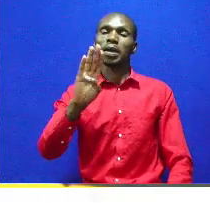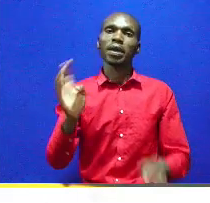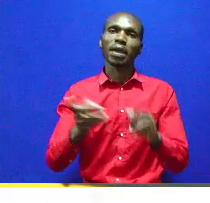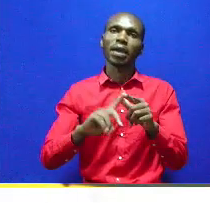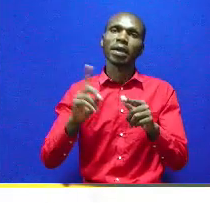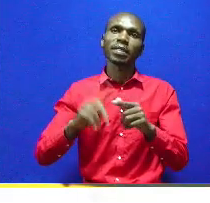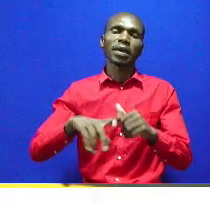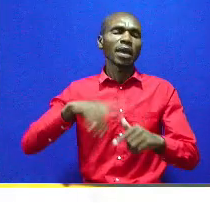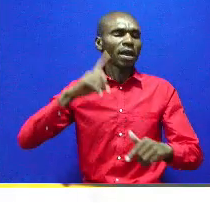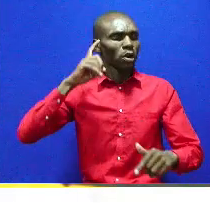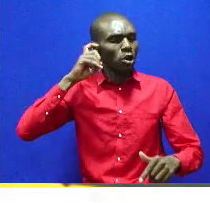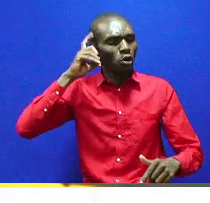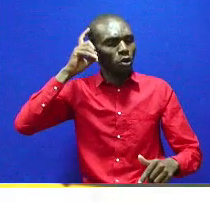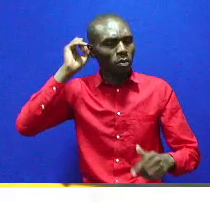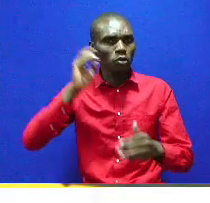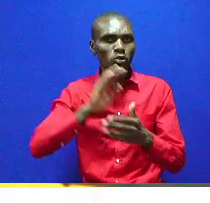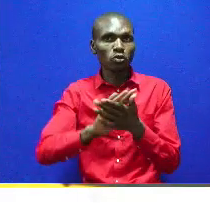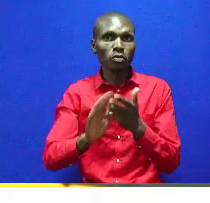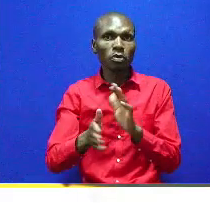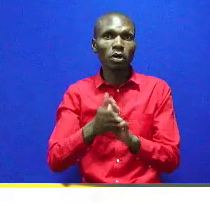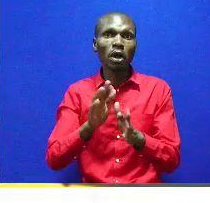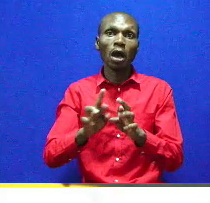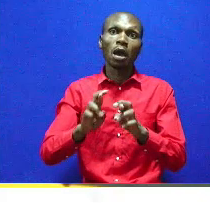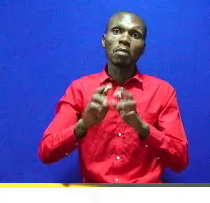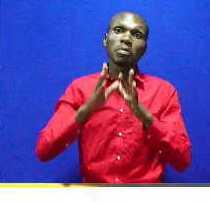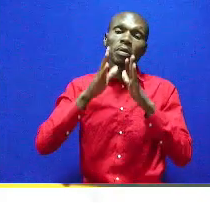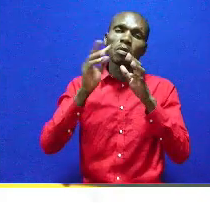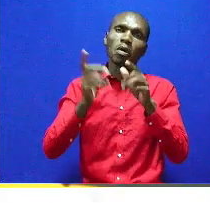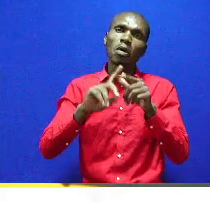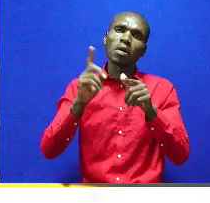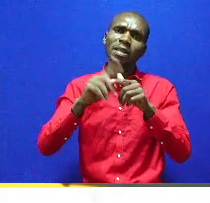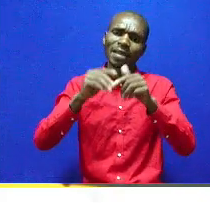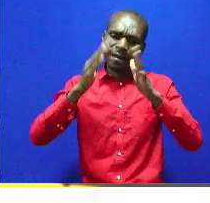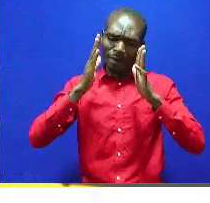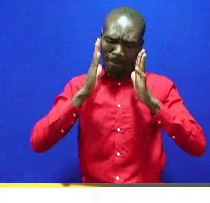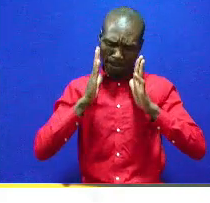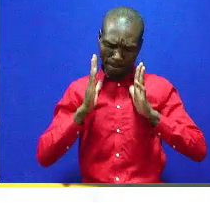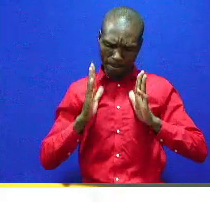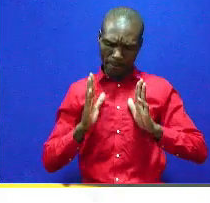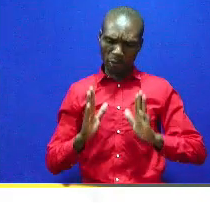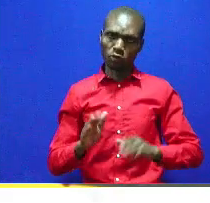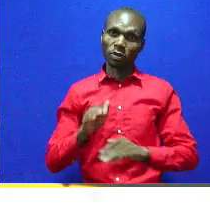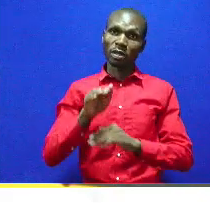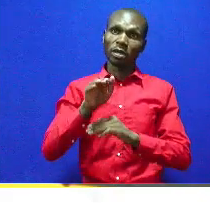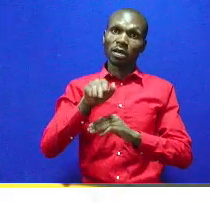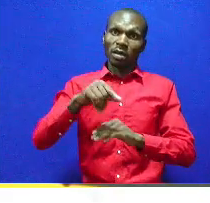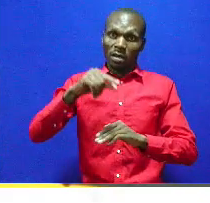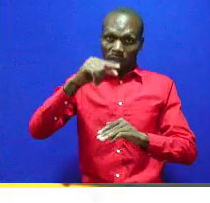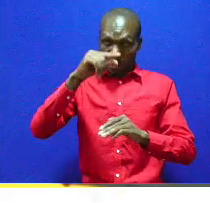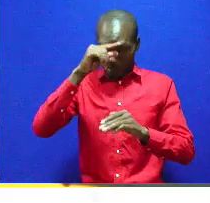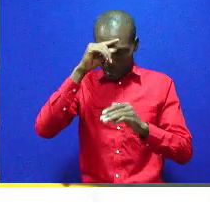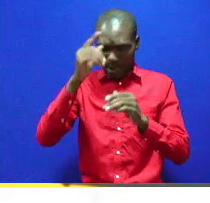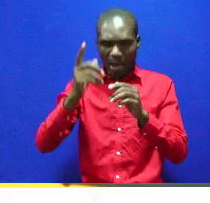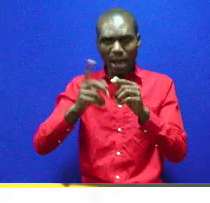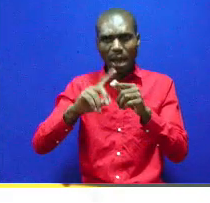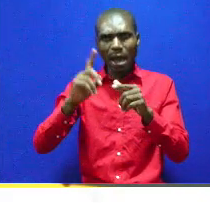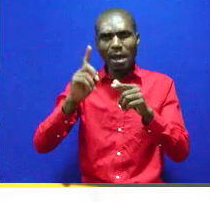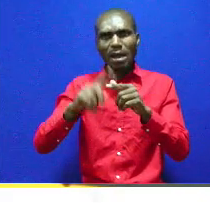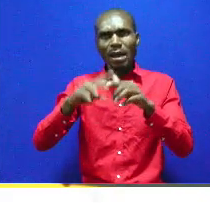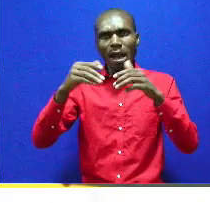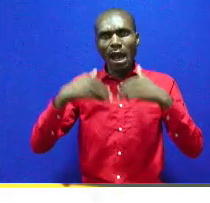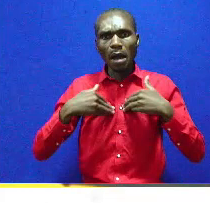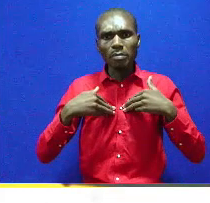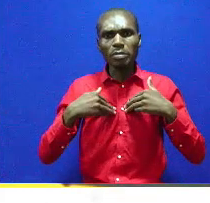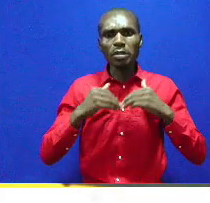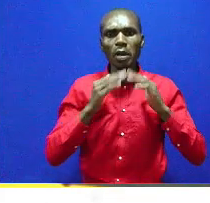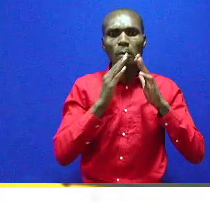ndoto yogo chakoba umuradiani gobono abanto babere bago saba eserekali kwene kiabuna ngubekere emero berio